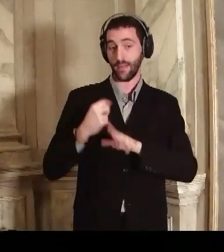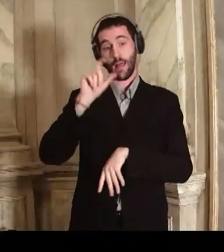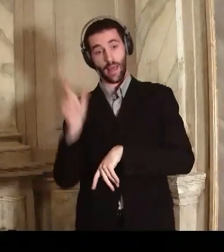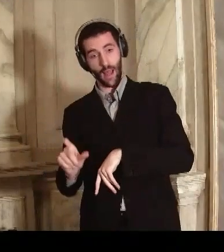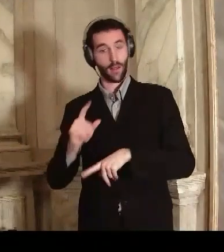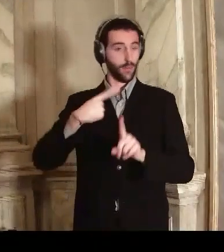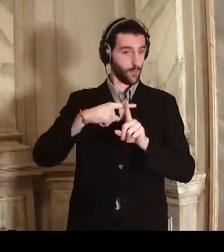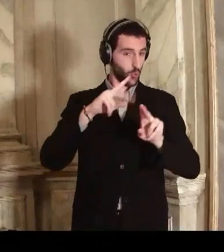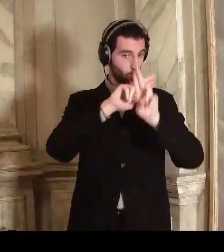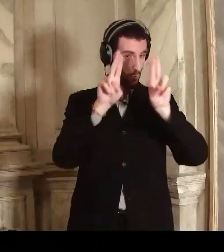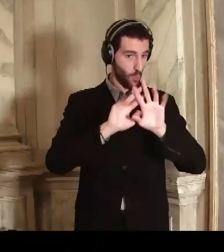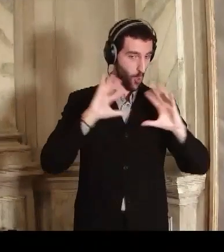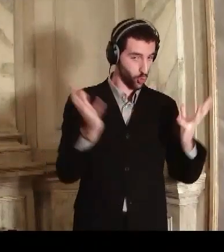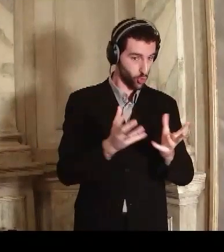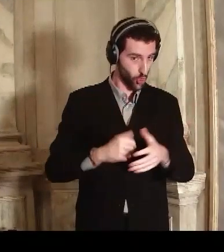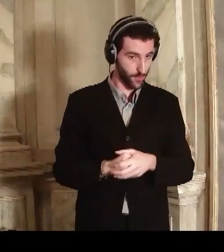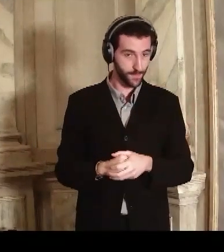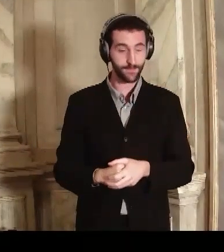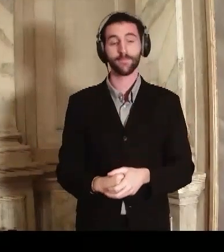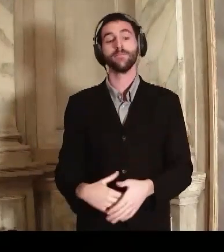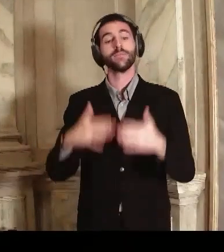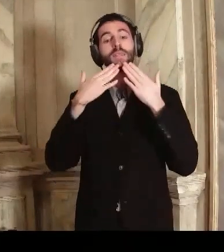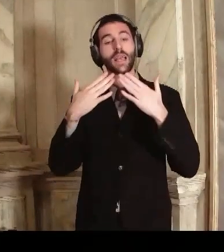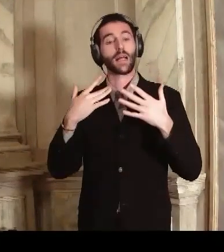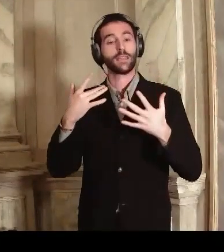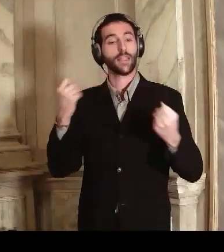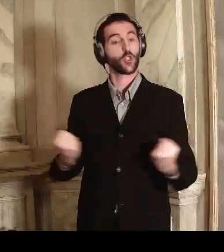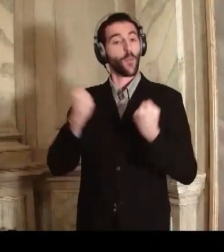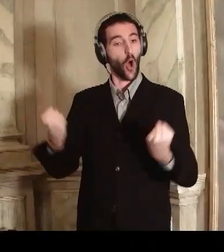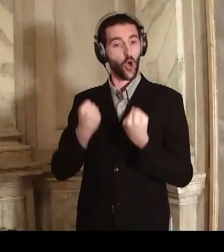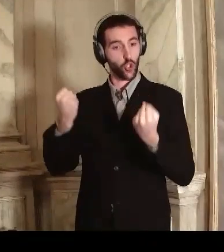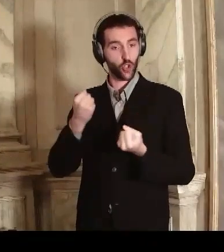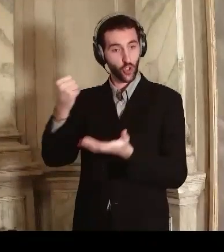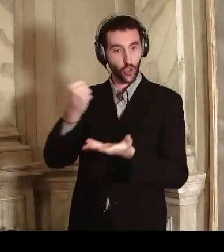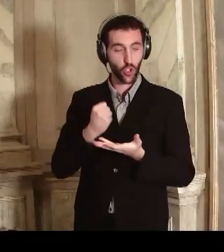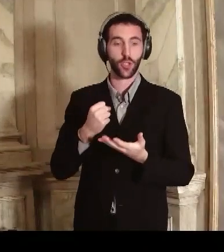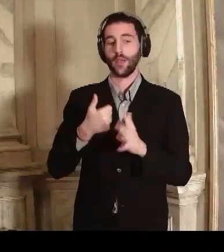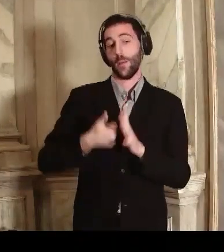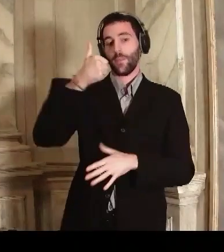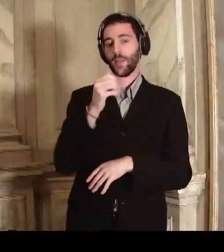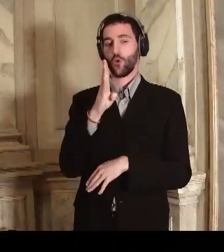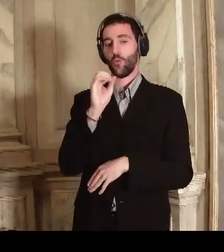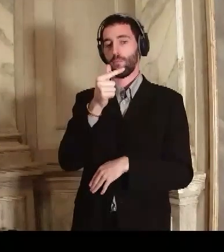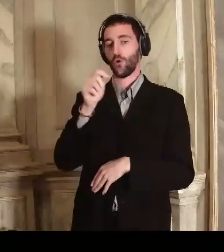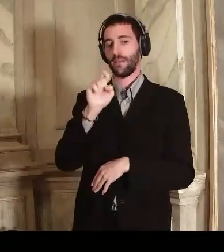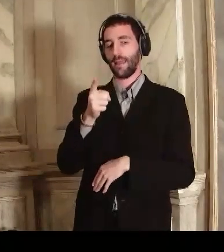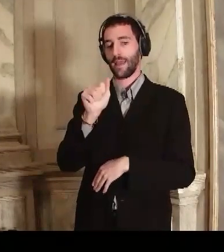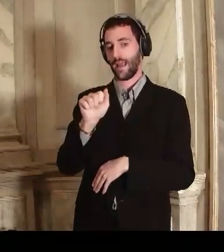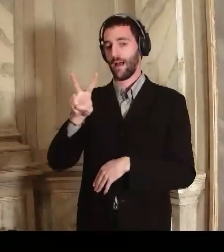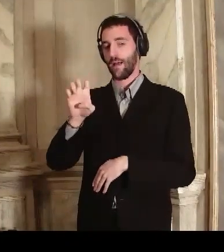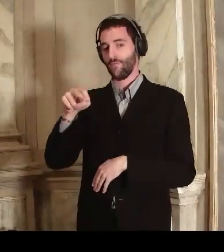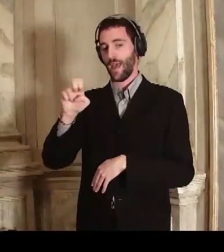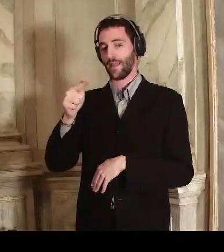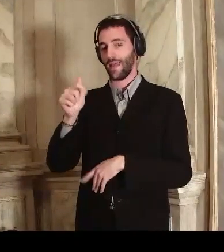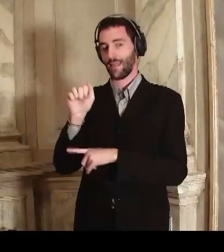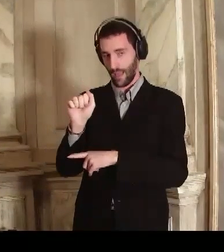mondo. Grazie agli sponsor, in particolare a Bottega Veneto, main sponsor del settore danza. Grazie a